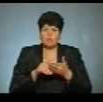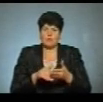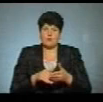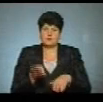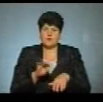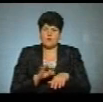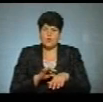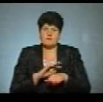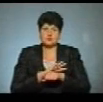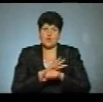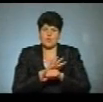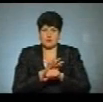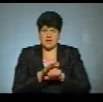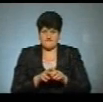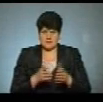хворим з